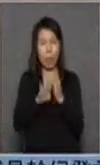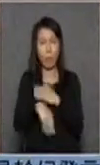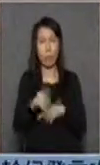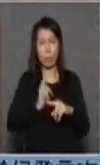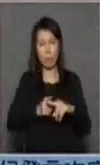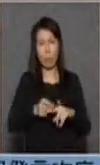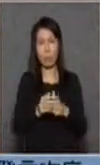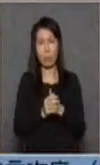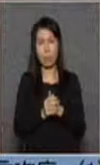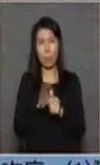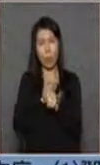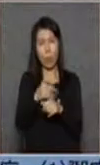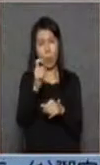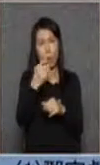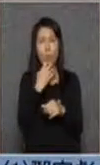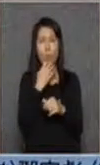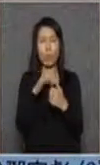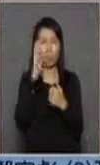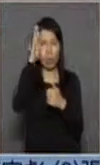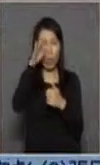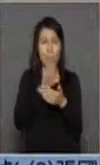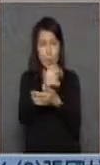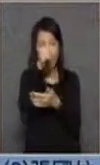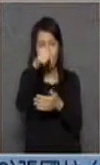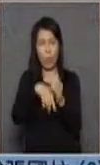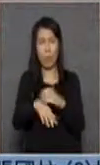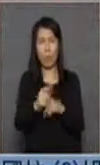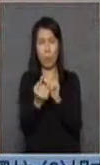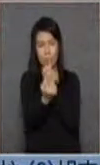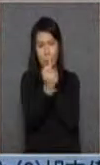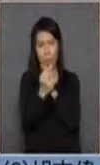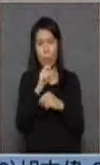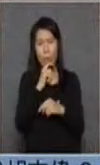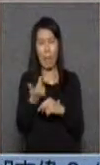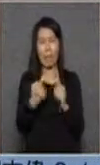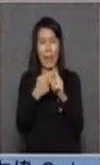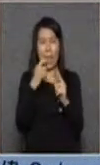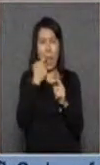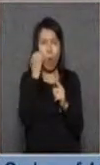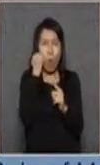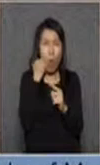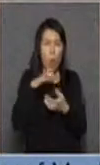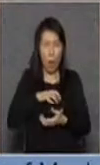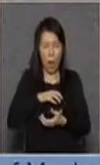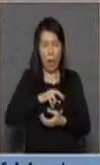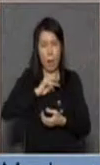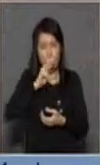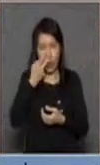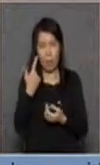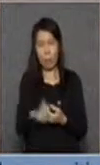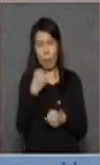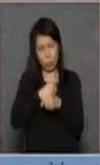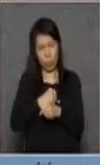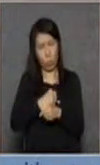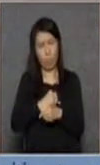够真係为九龙东喺未来呢十年呢面对呢个人口老龄化嘅压力呢能够多做一啲嘢。